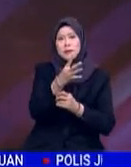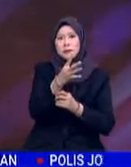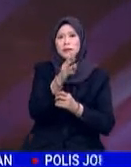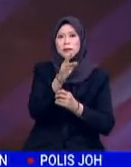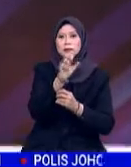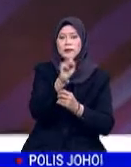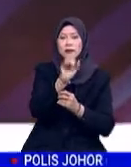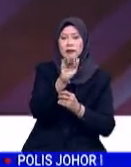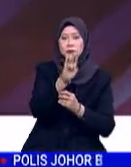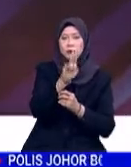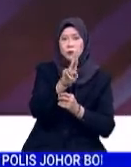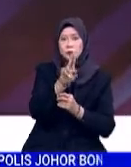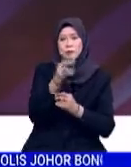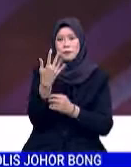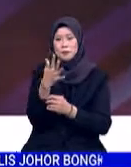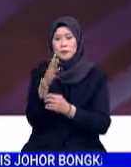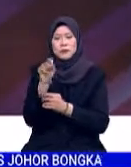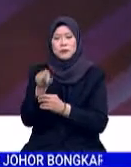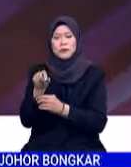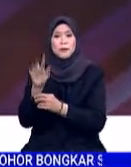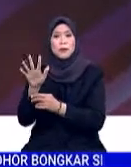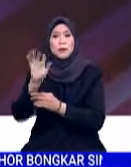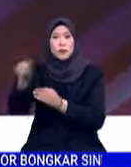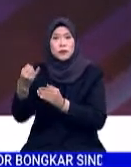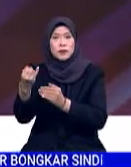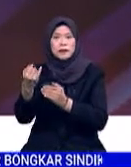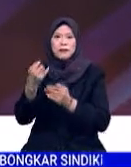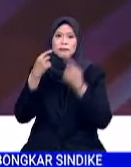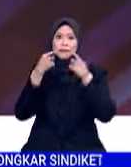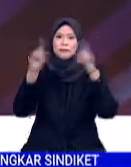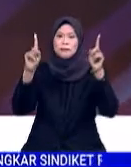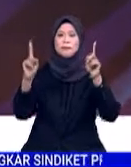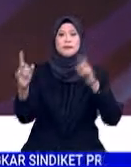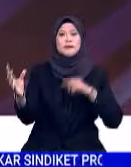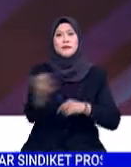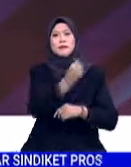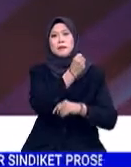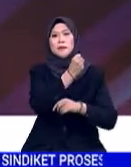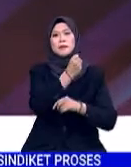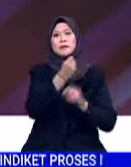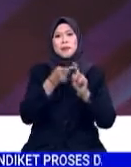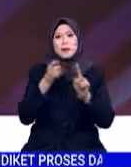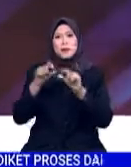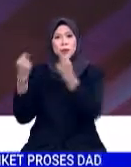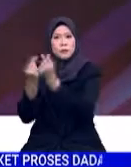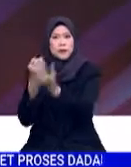bernilai 15.2 juta telah berjaya dirampas daripada sindiket tersebut.